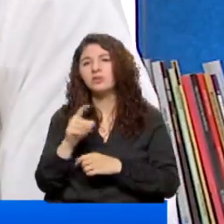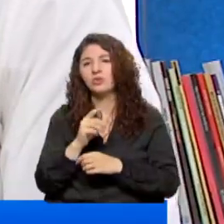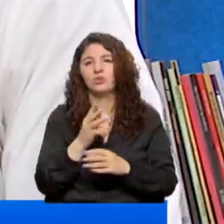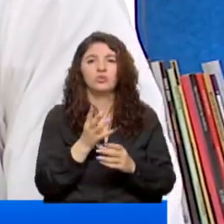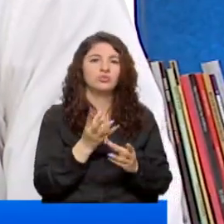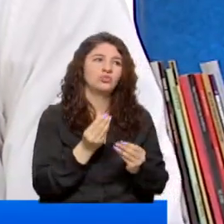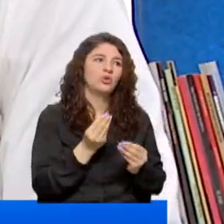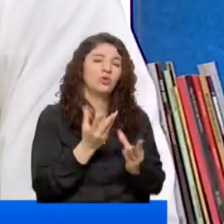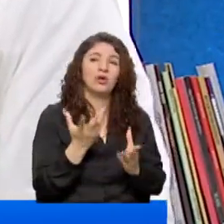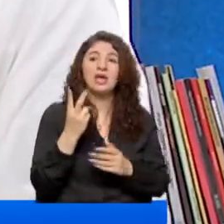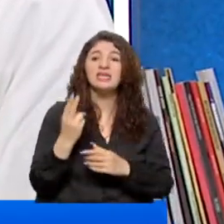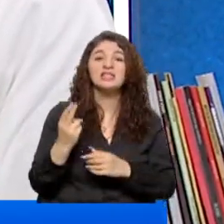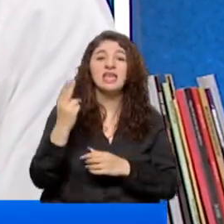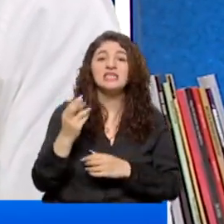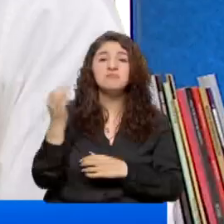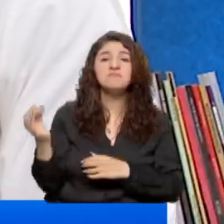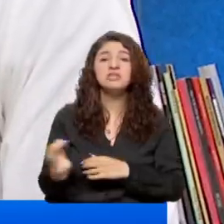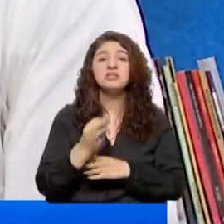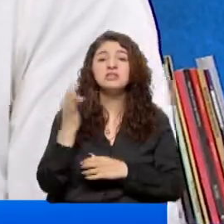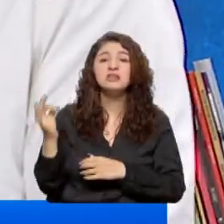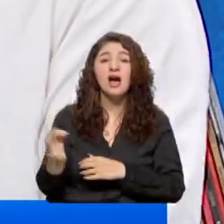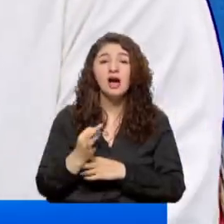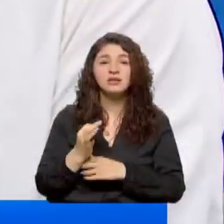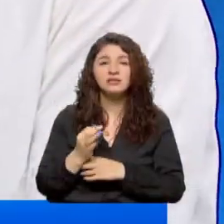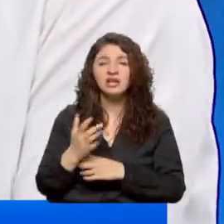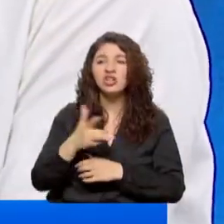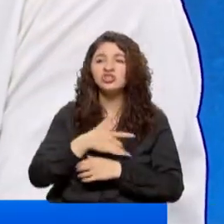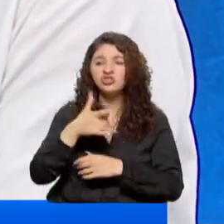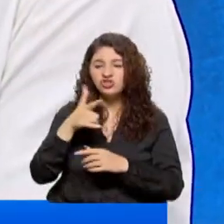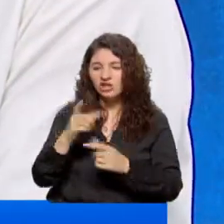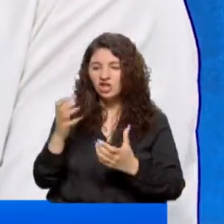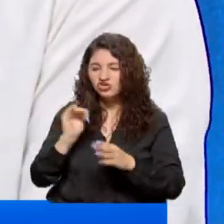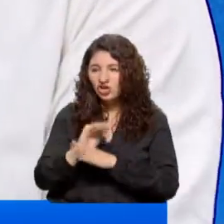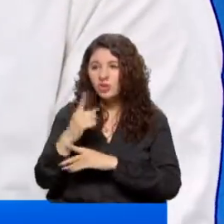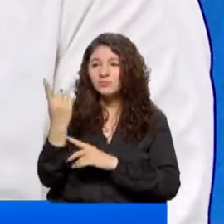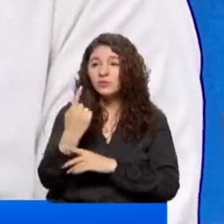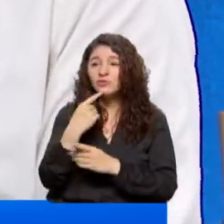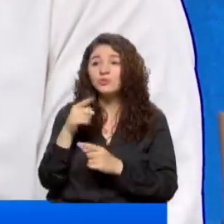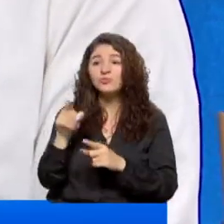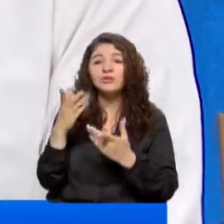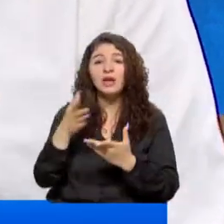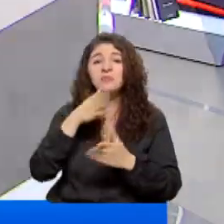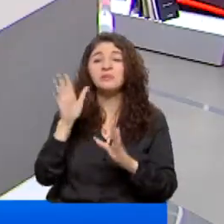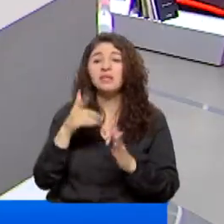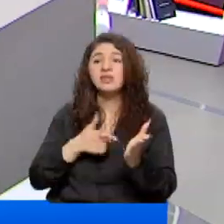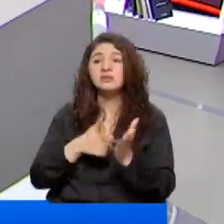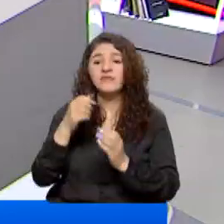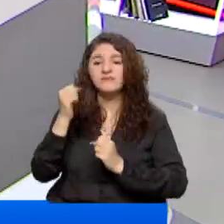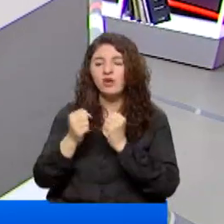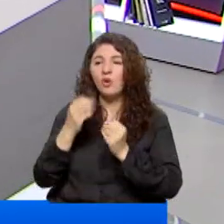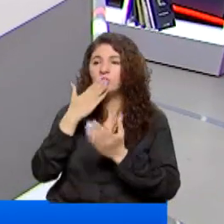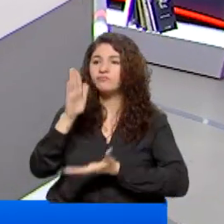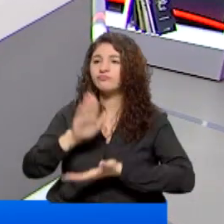çoktur iyi geceler Yarın mertebe organizmalar yani canlı yaşayan bir şeyden bahsediyoruz Bunu dahi bilmeden Ziraat